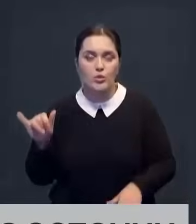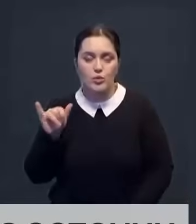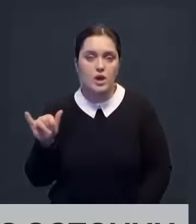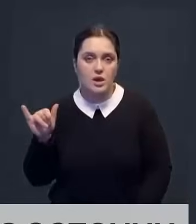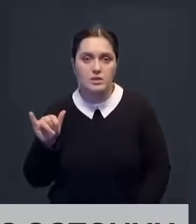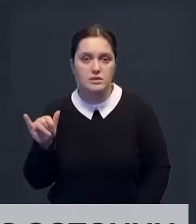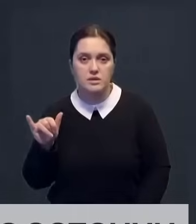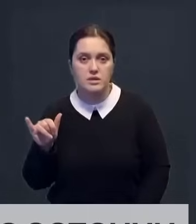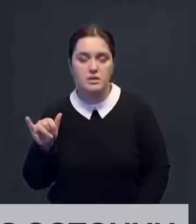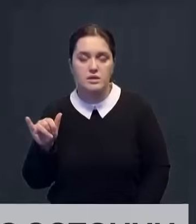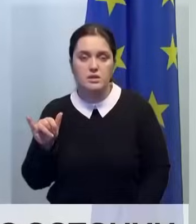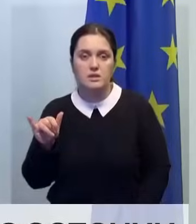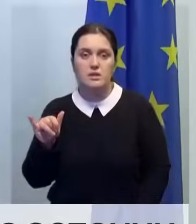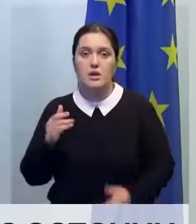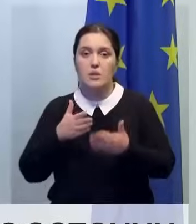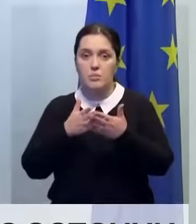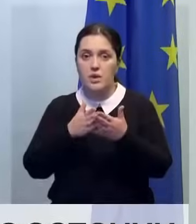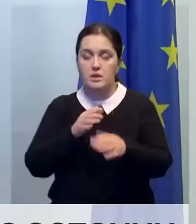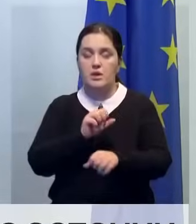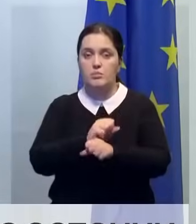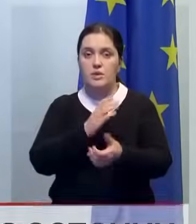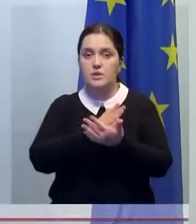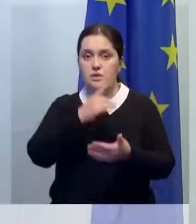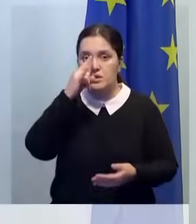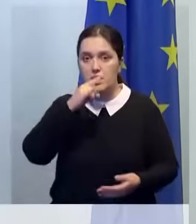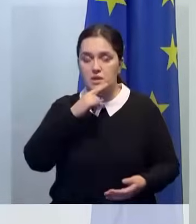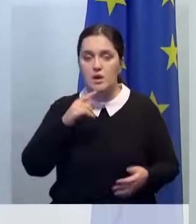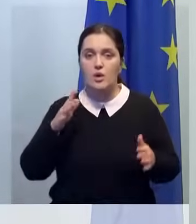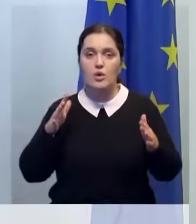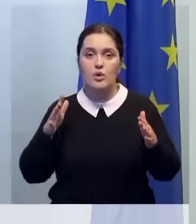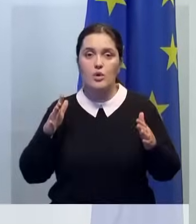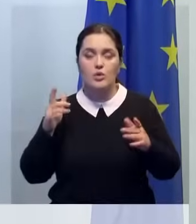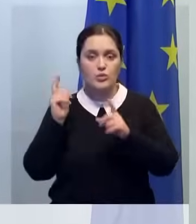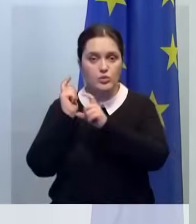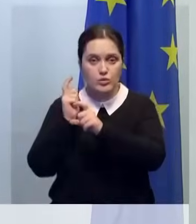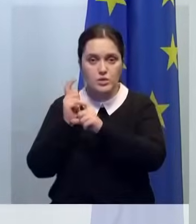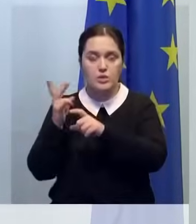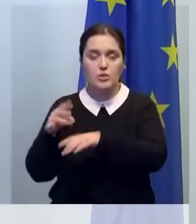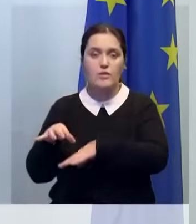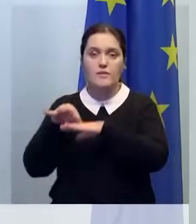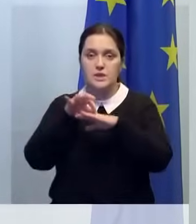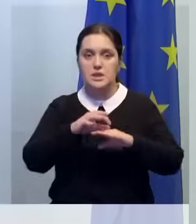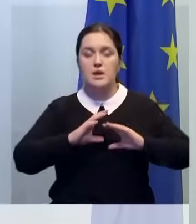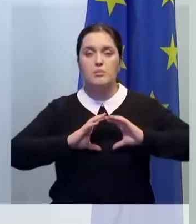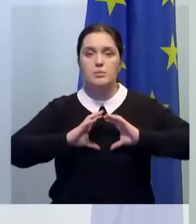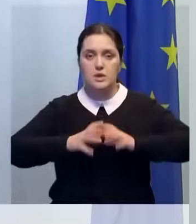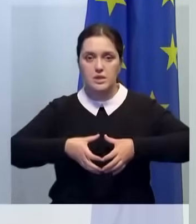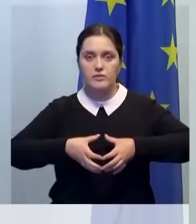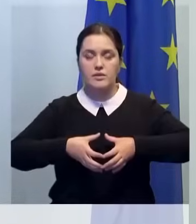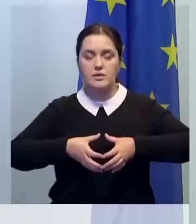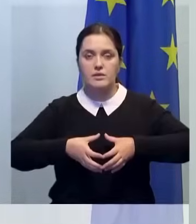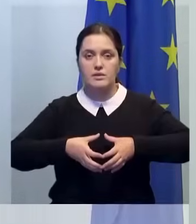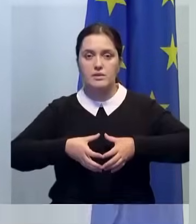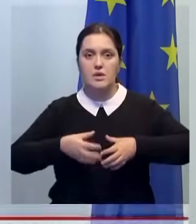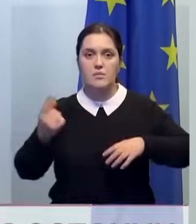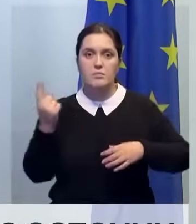У нас есть порта, и у Казахстана есть грузы, которые нужно везти на мировой рынок. Так что